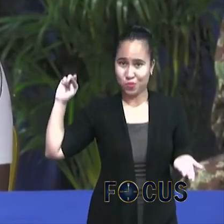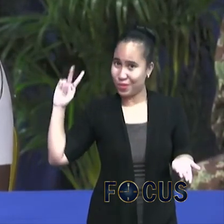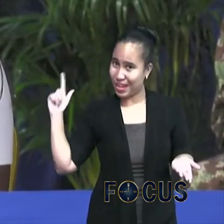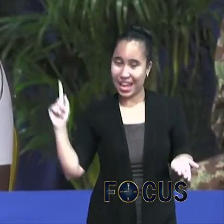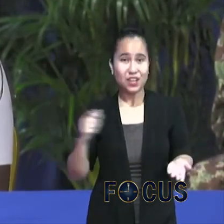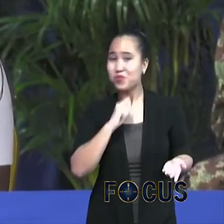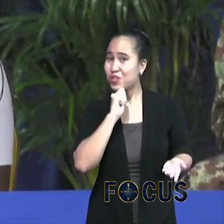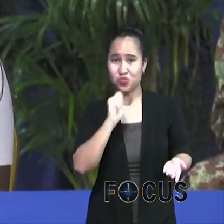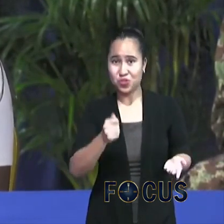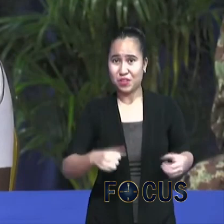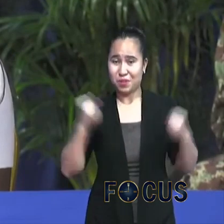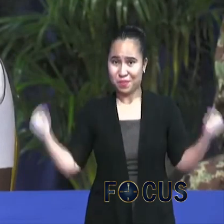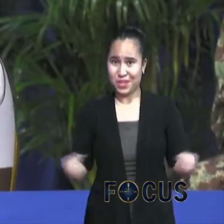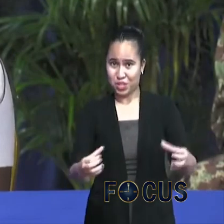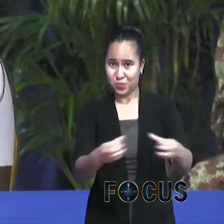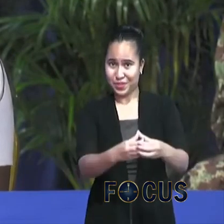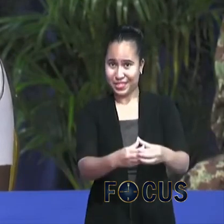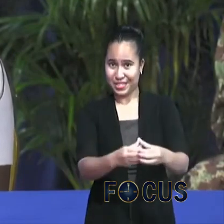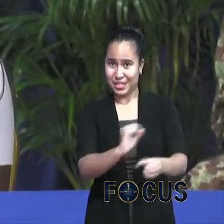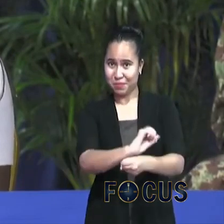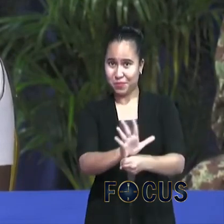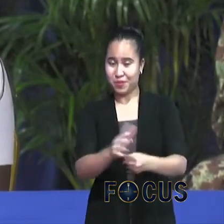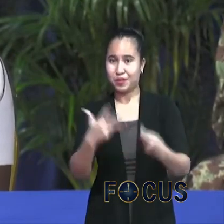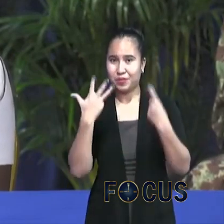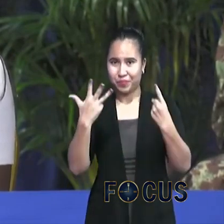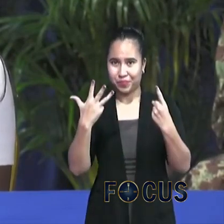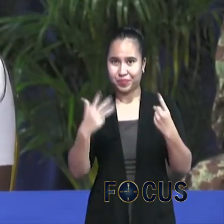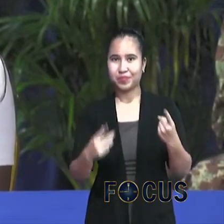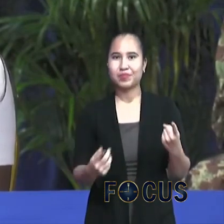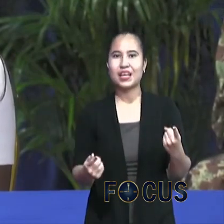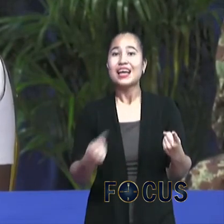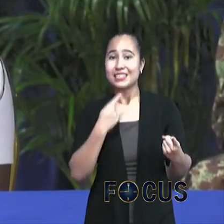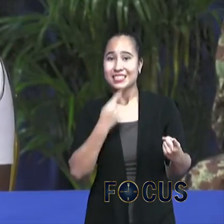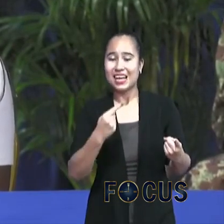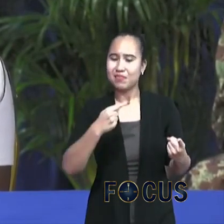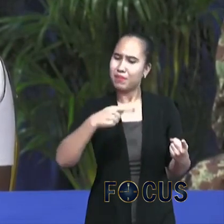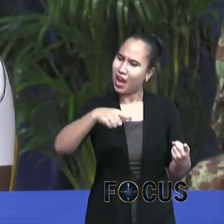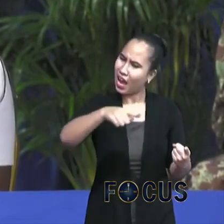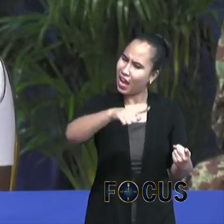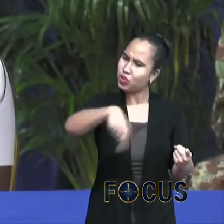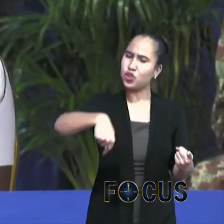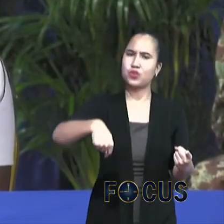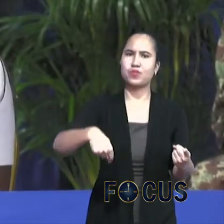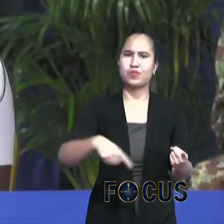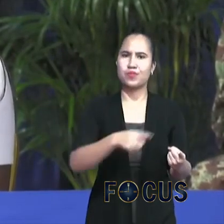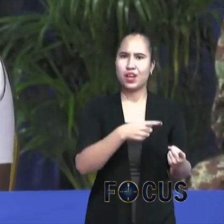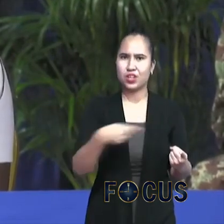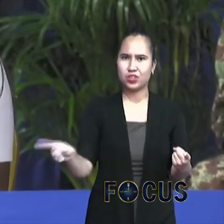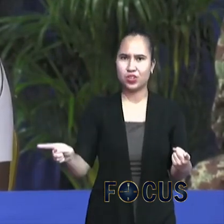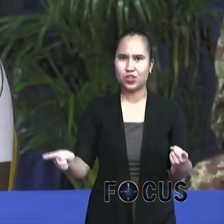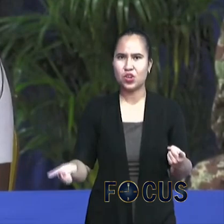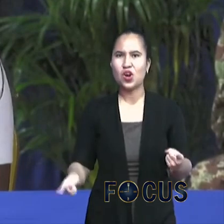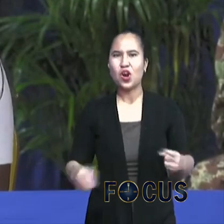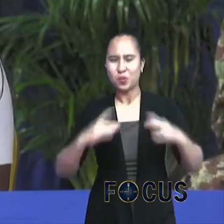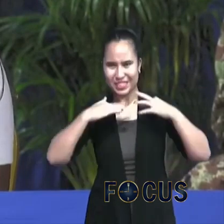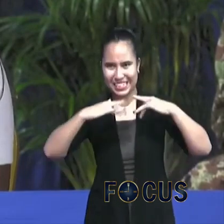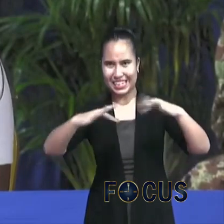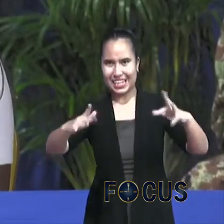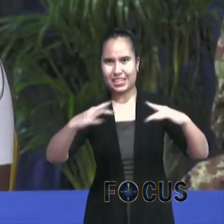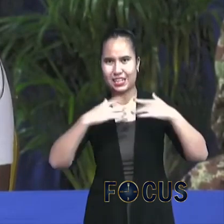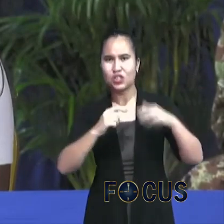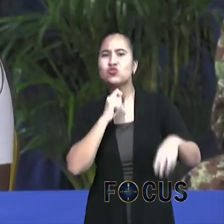dan gaat u dus daar gestopt worden. En eigenlijk wordt aan u gezegd dat u terug moet keren om uw zaken in orde te maken. Voor